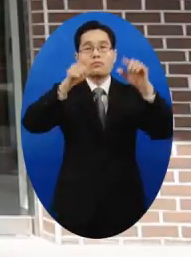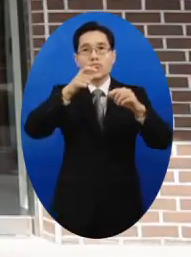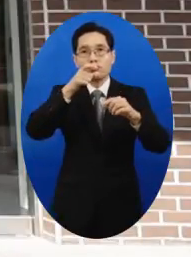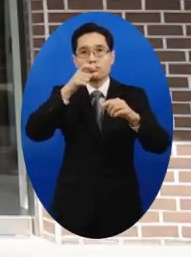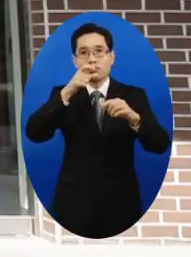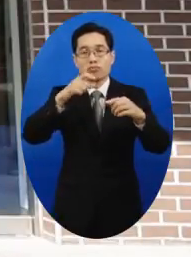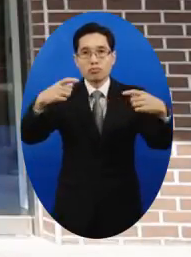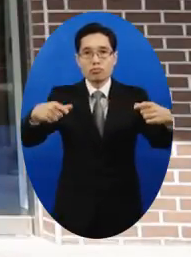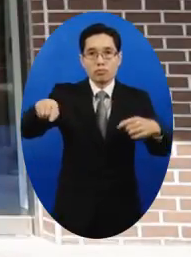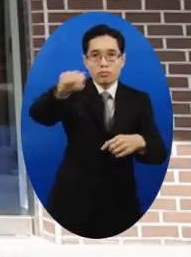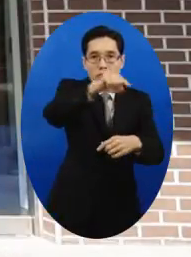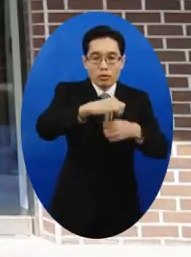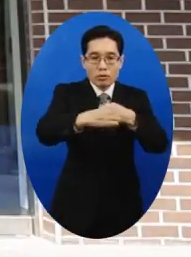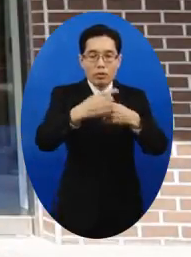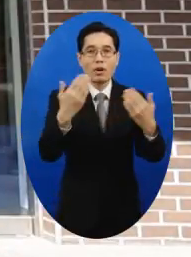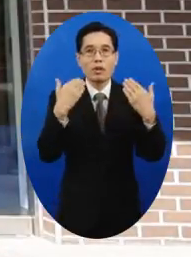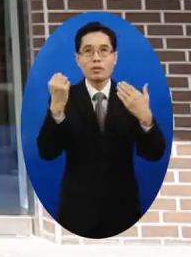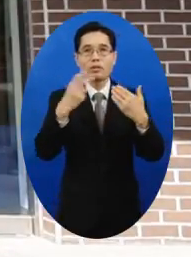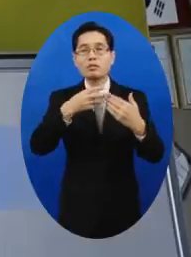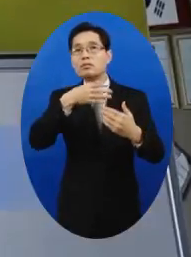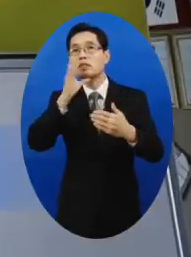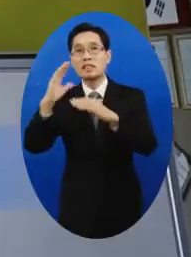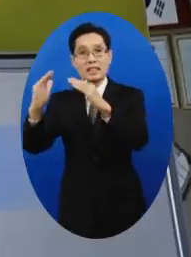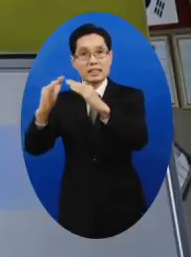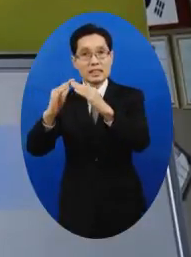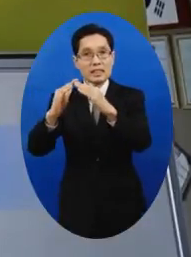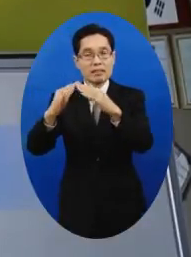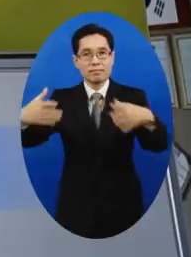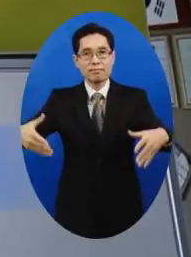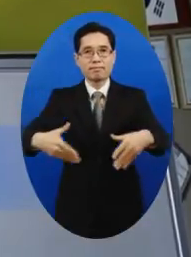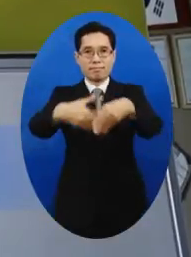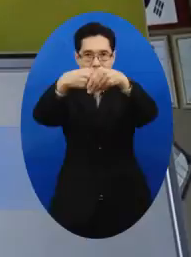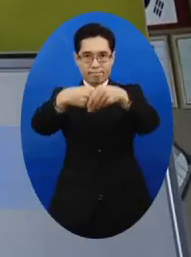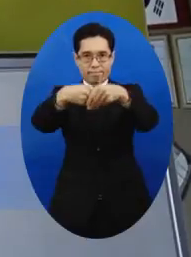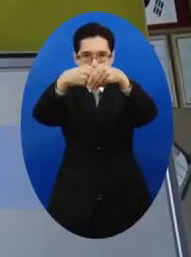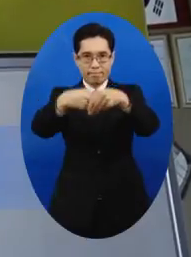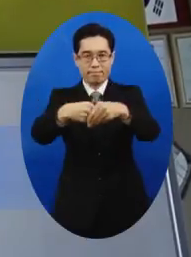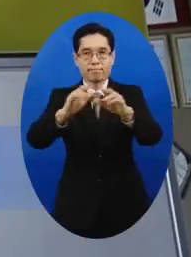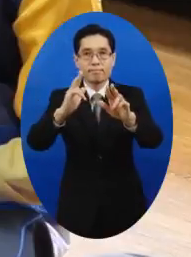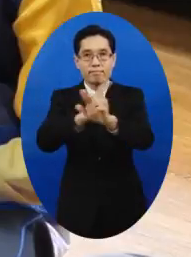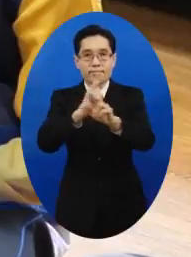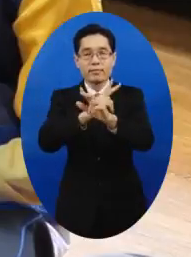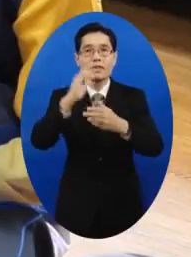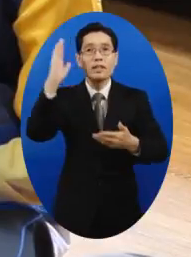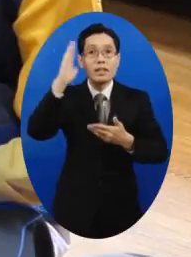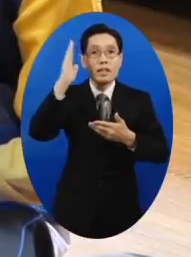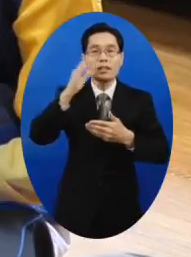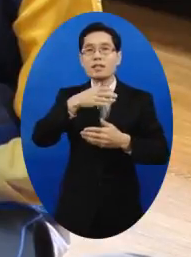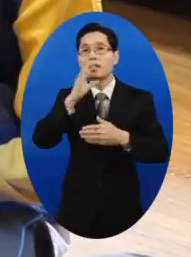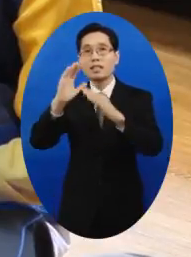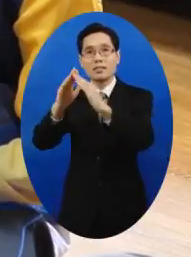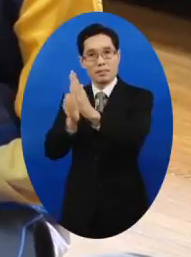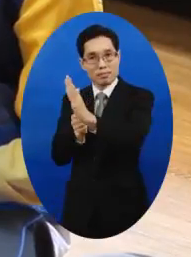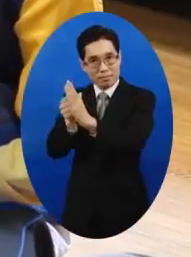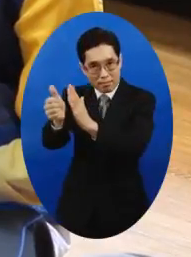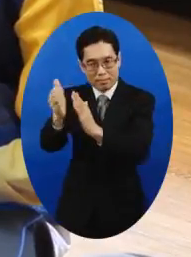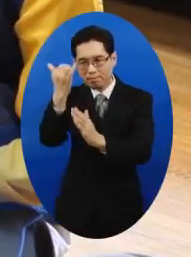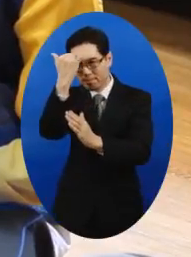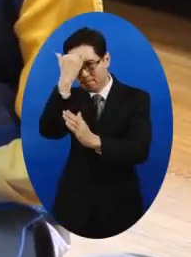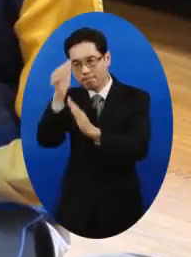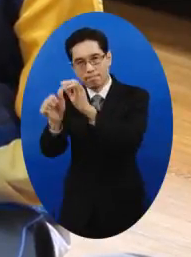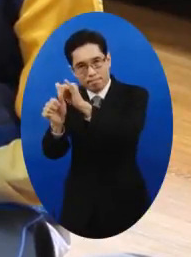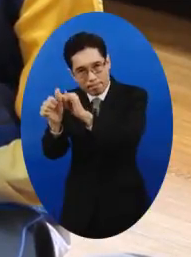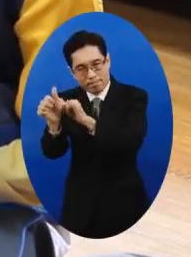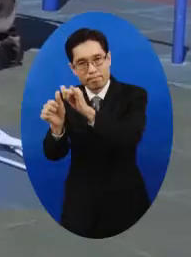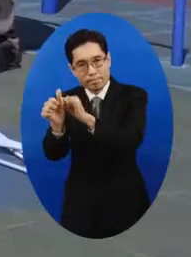대구시교육청 은 동구 수성구 지역의 초등학교와 인근 경로당이 자매결연을 맺은 후 매주 학생들이 경로당을